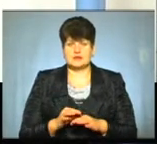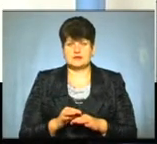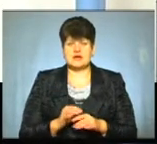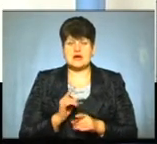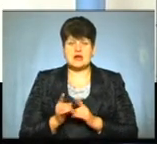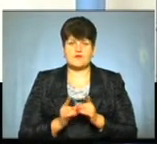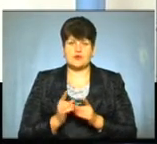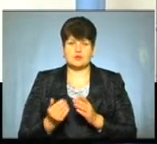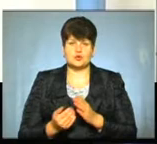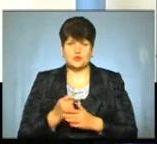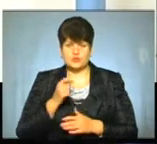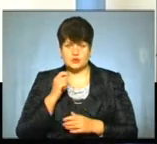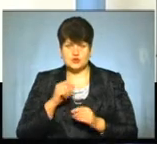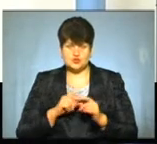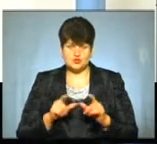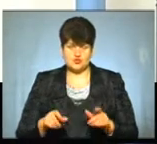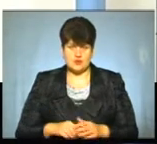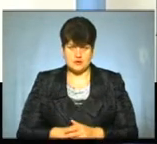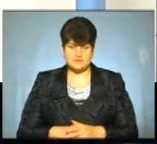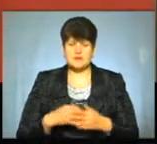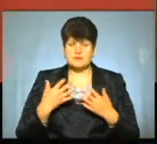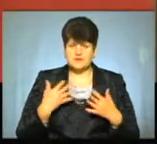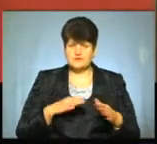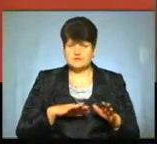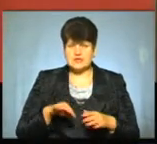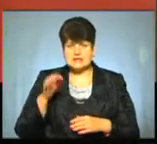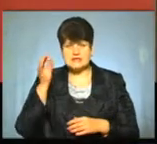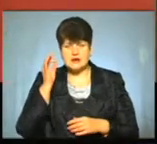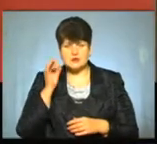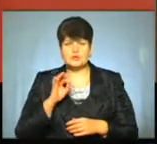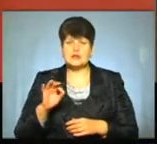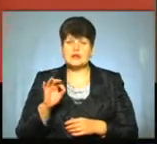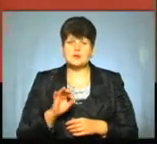проведення реформи нової української школи. Ви вже згадували про